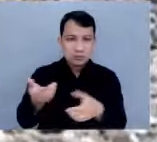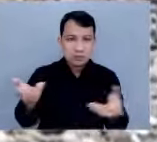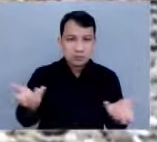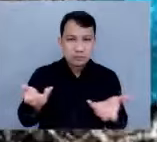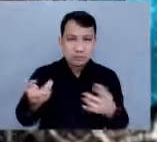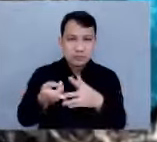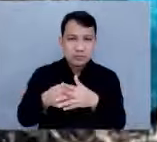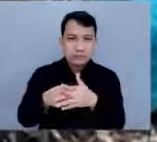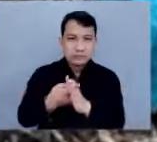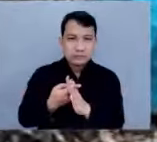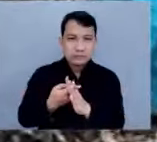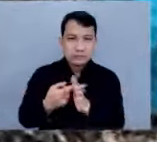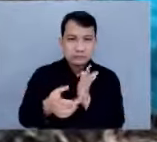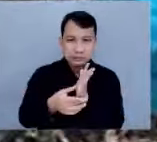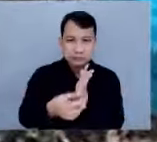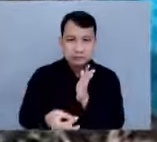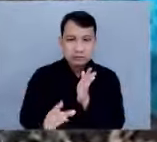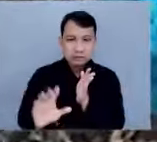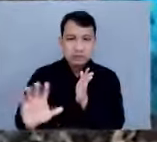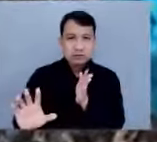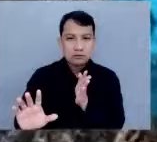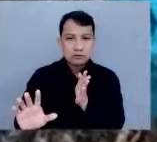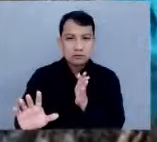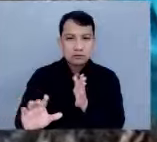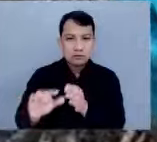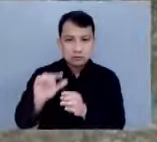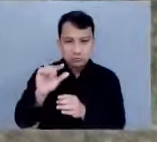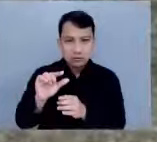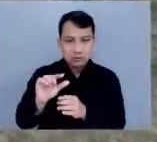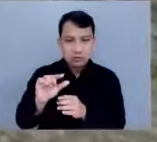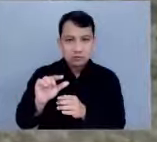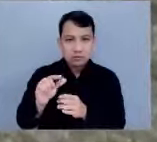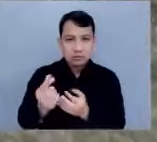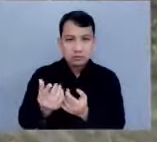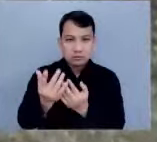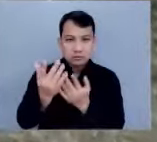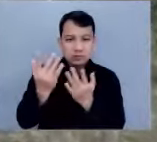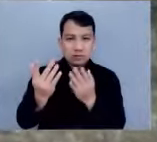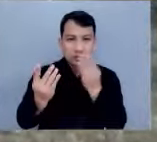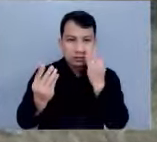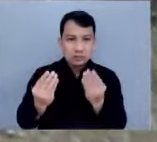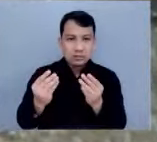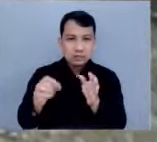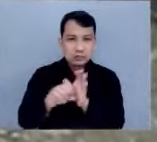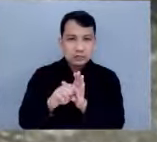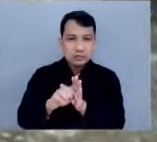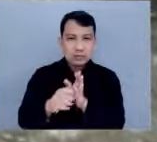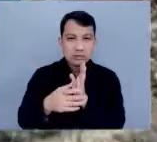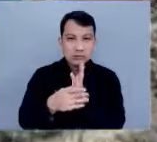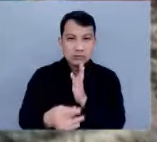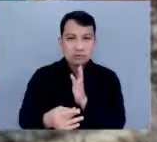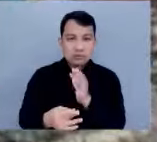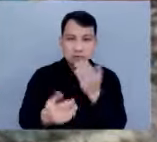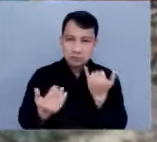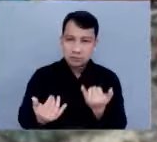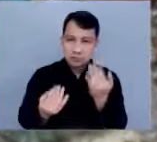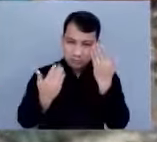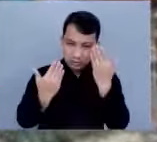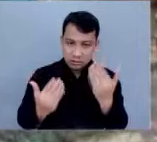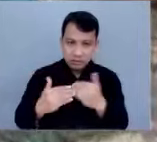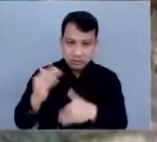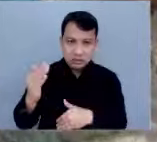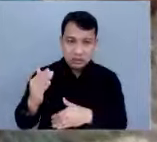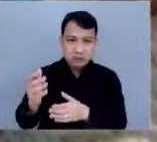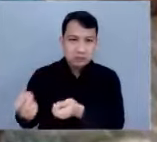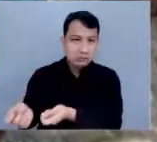pinagmulan ng oil spill dahil manipis at nag-e-evaporate ang nakuhang sample ng langis. Pero posible raw na may